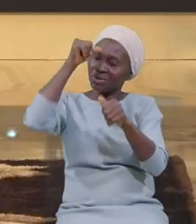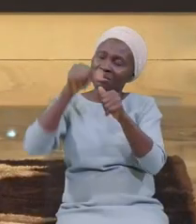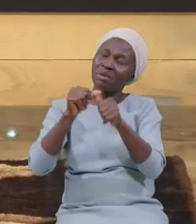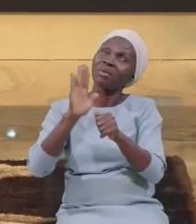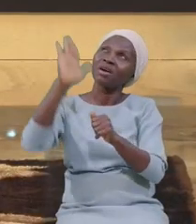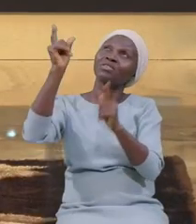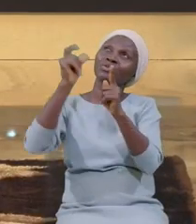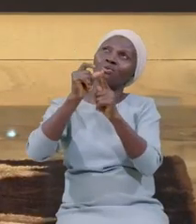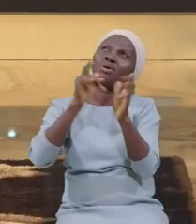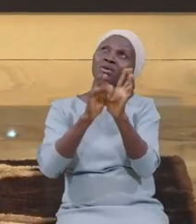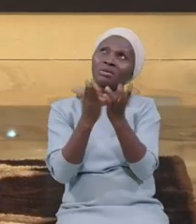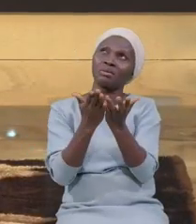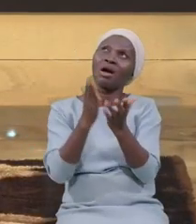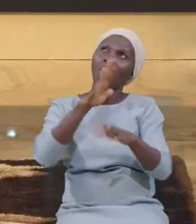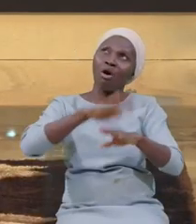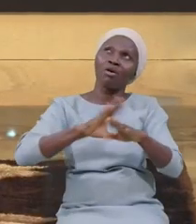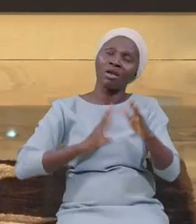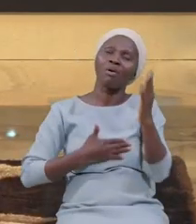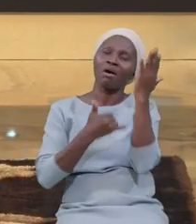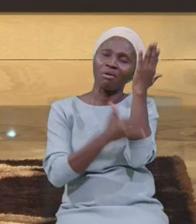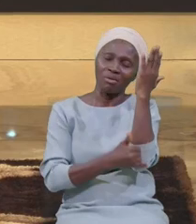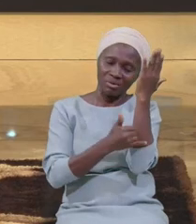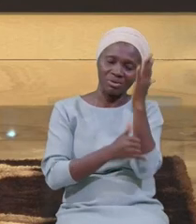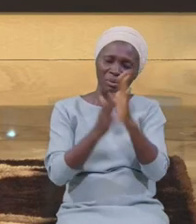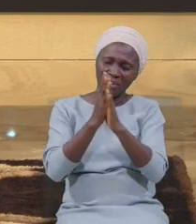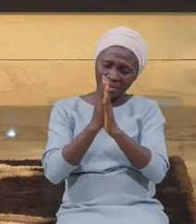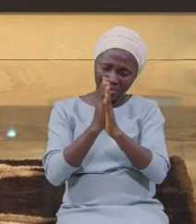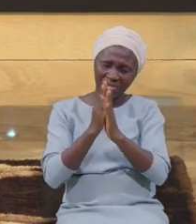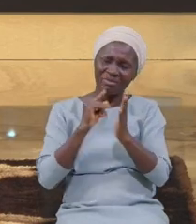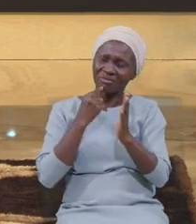considère l'Écriture et qu'il ait pitié de notre pays.